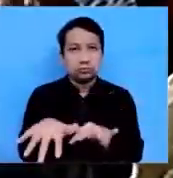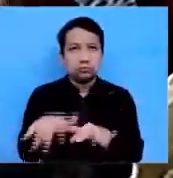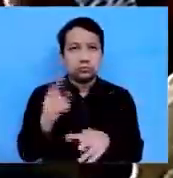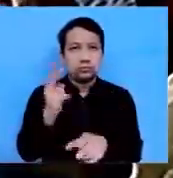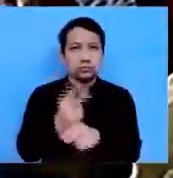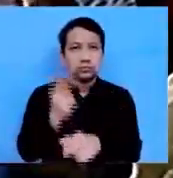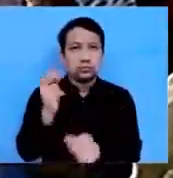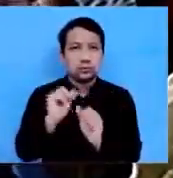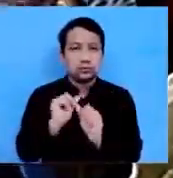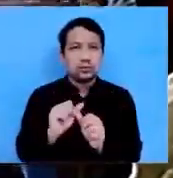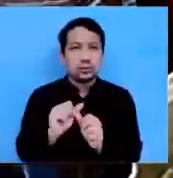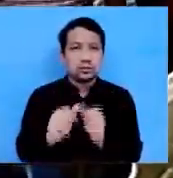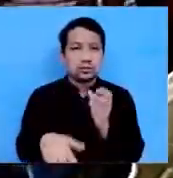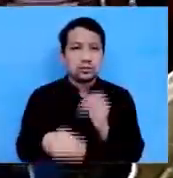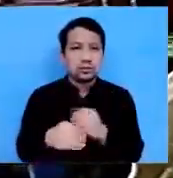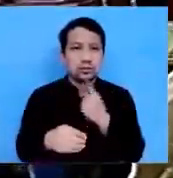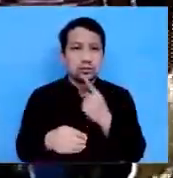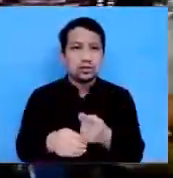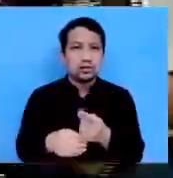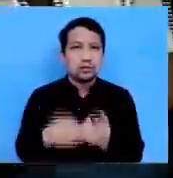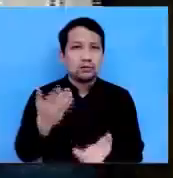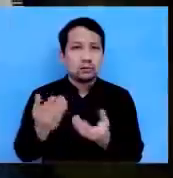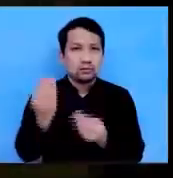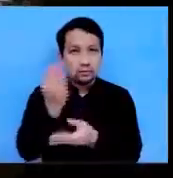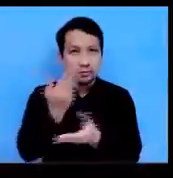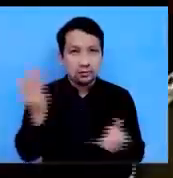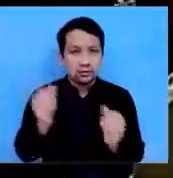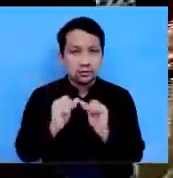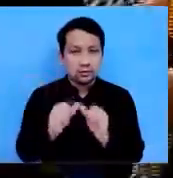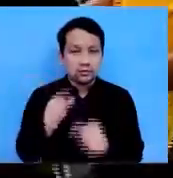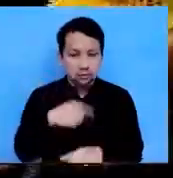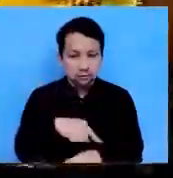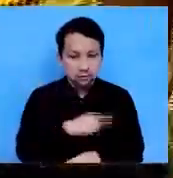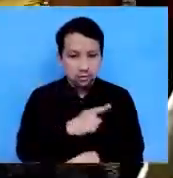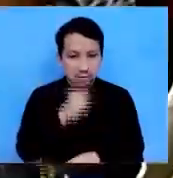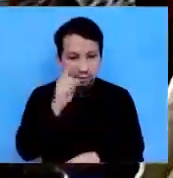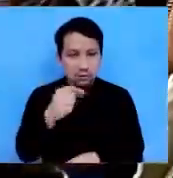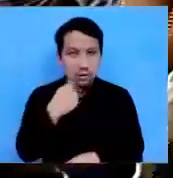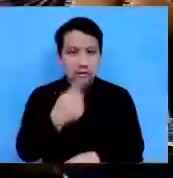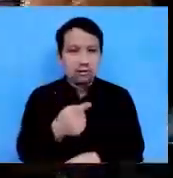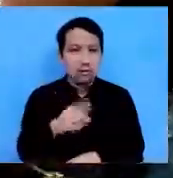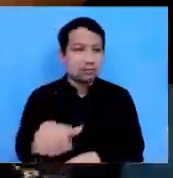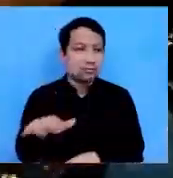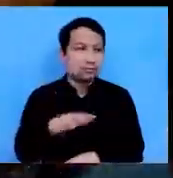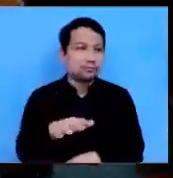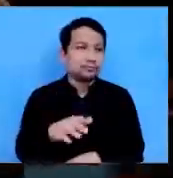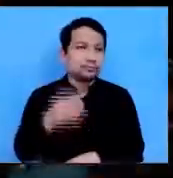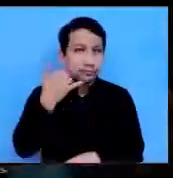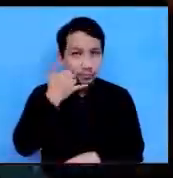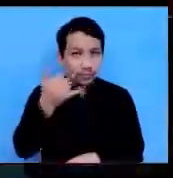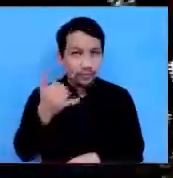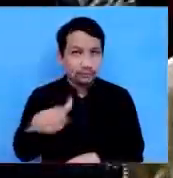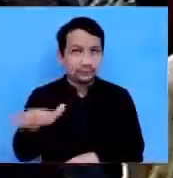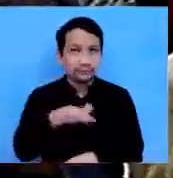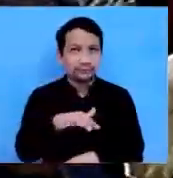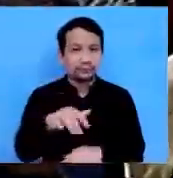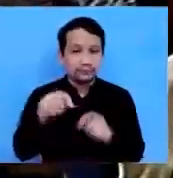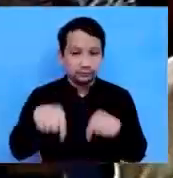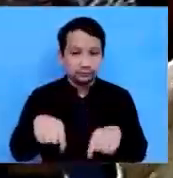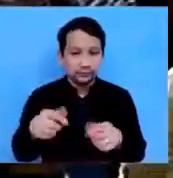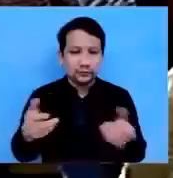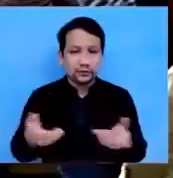yan. Pero para sigurado na rin po sa mga kapatid natin, mas mainam po siguro na tumawag na lang muna dito sa terminal, no, para